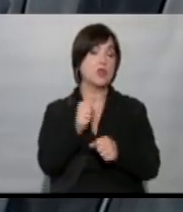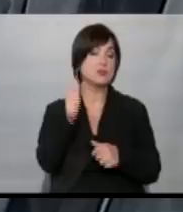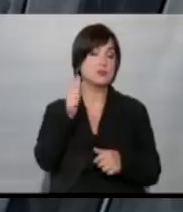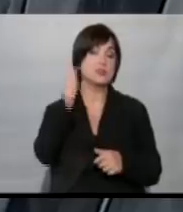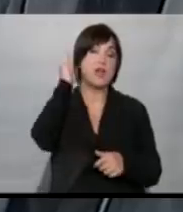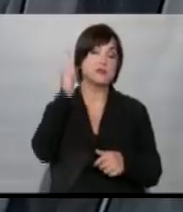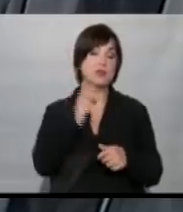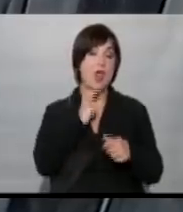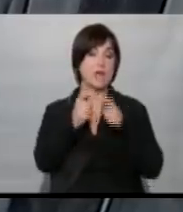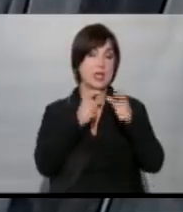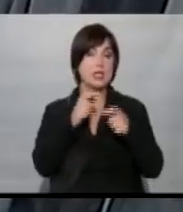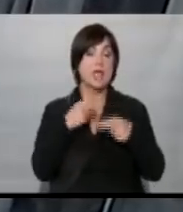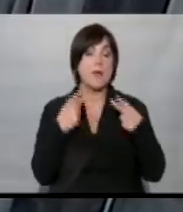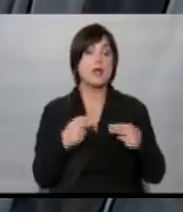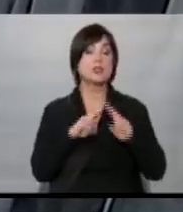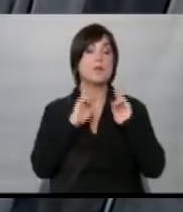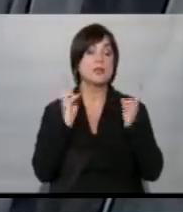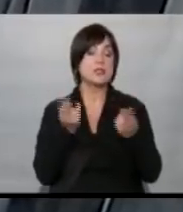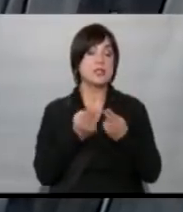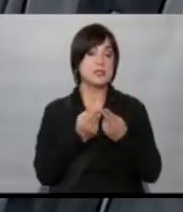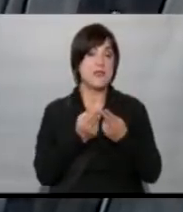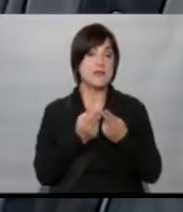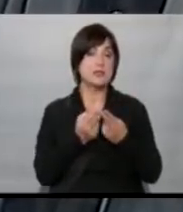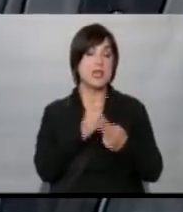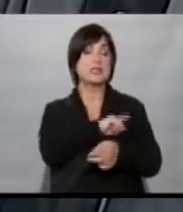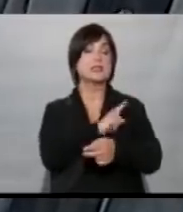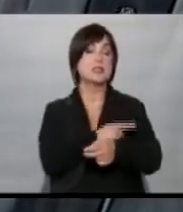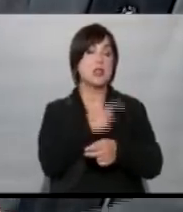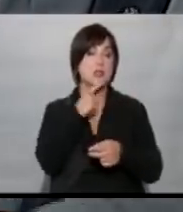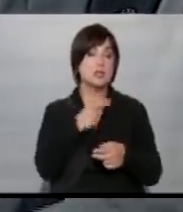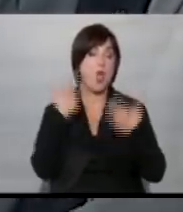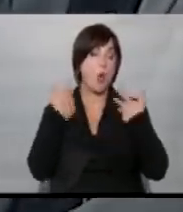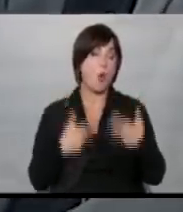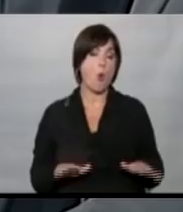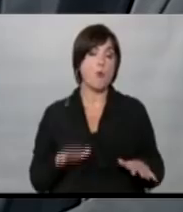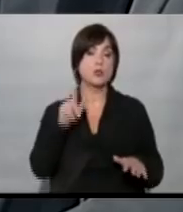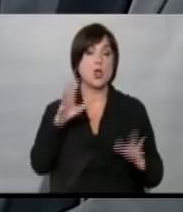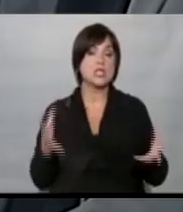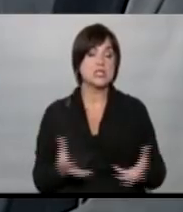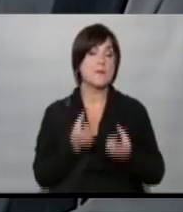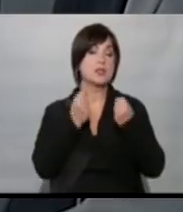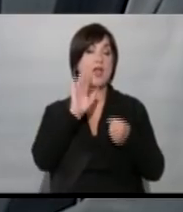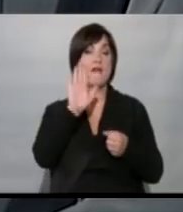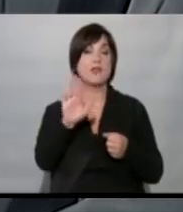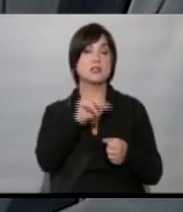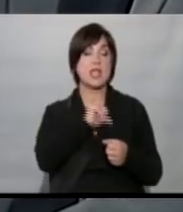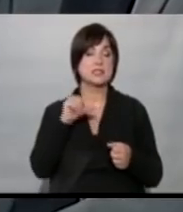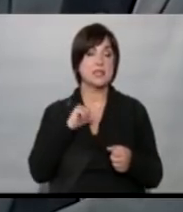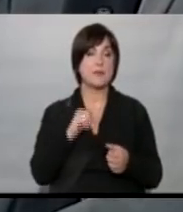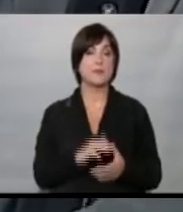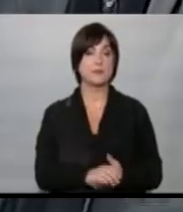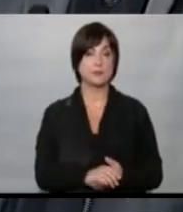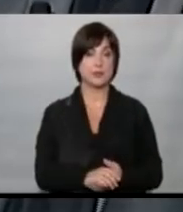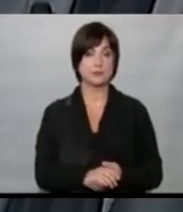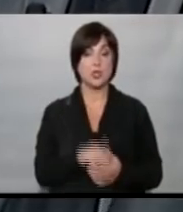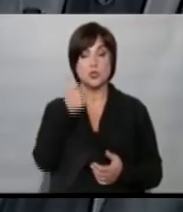зборав, се ме плаши дека светот, релевантните сили се уморни од спасување на вас од самите што себе. Правиме понатаму